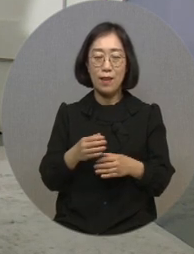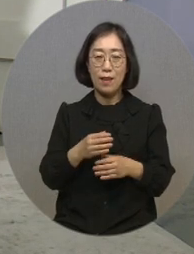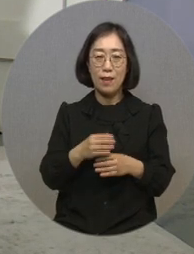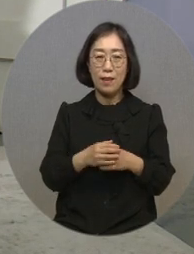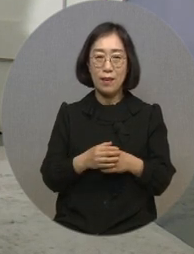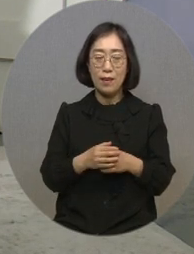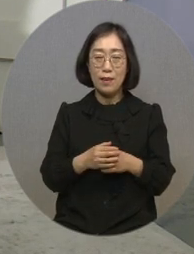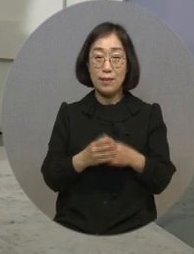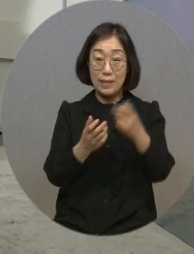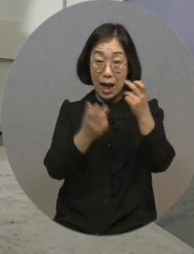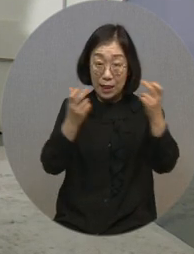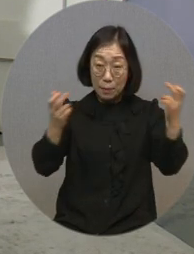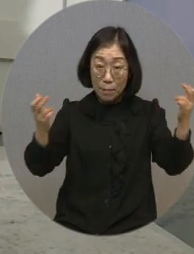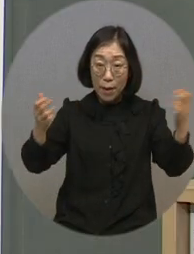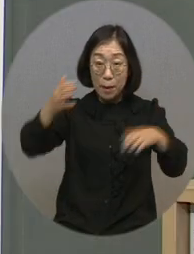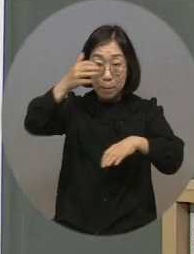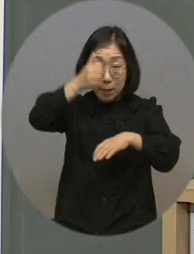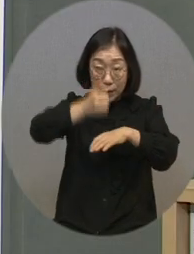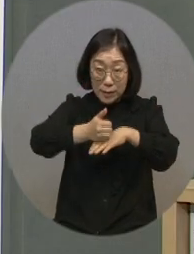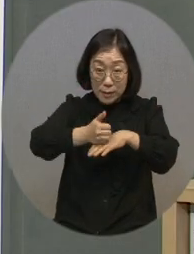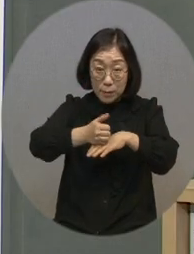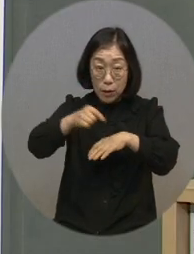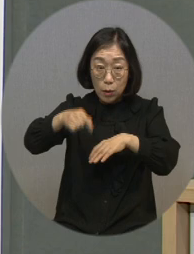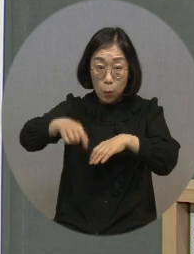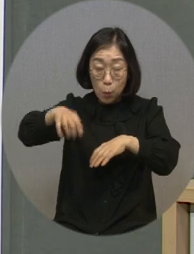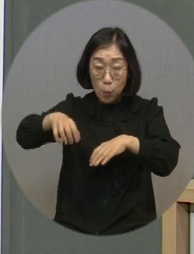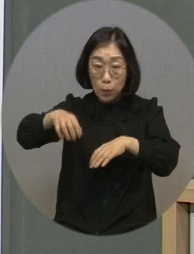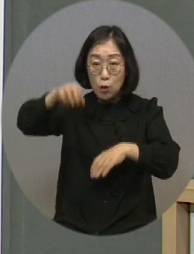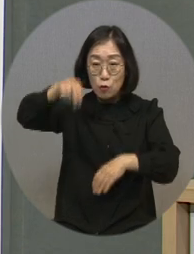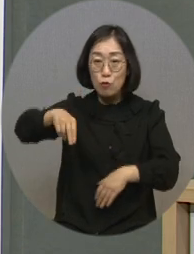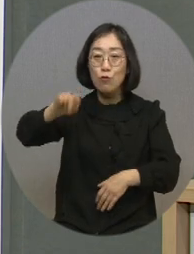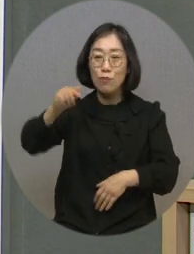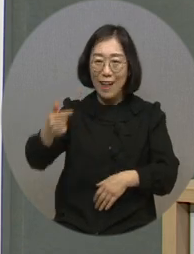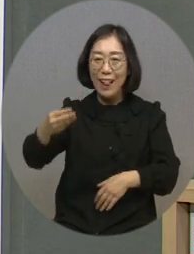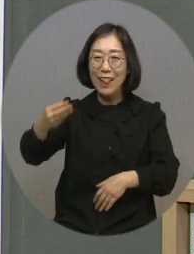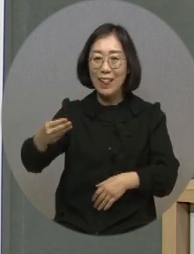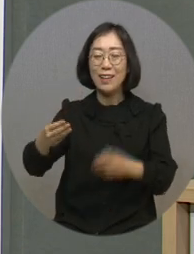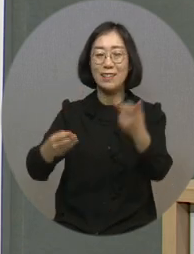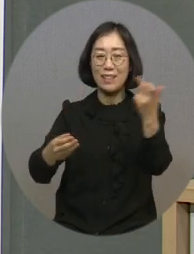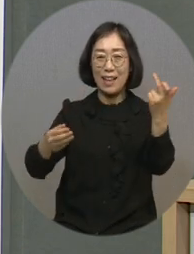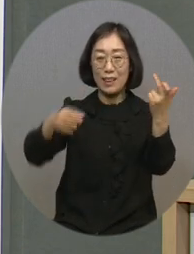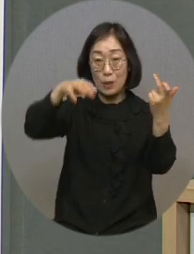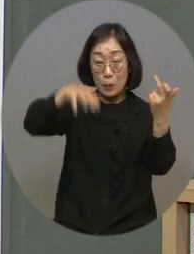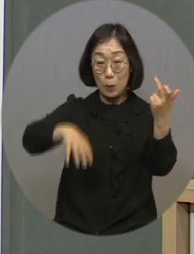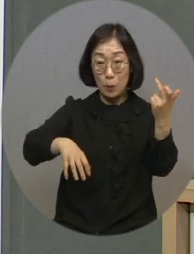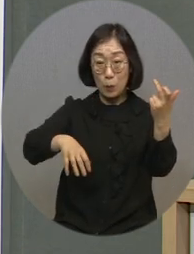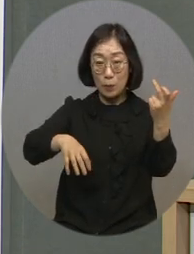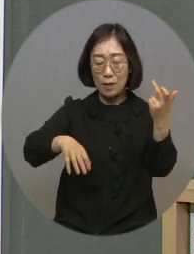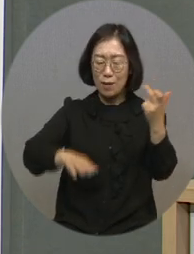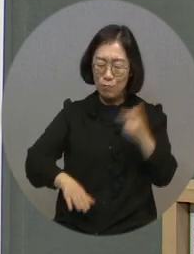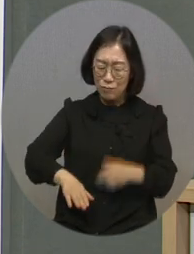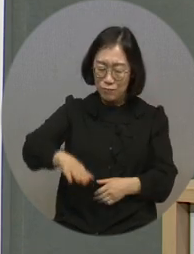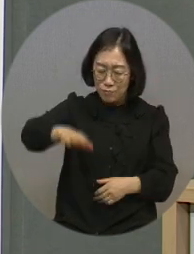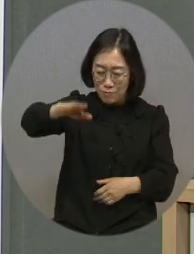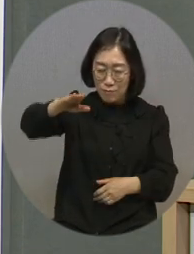노령산맥의 마지막 줄기가 용수 숨치는 유달산의 전기를 이어받은 인물이